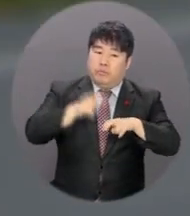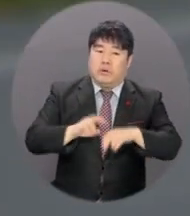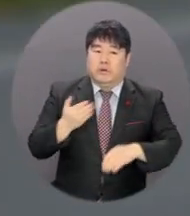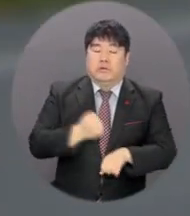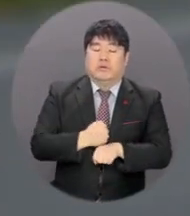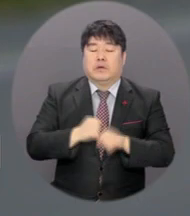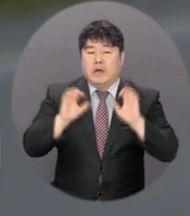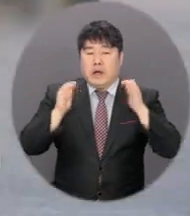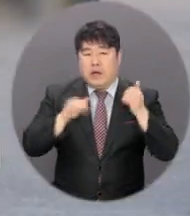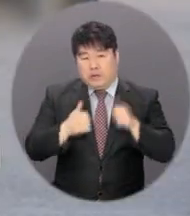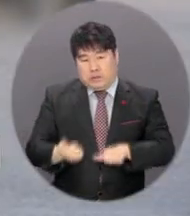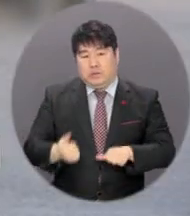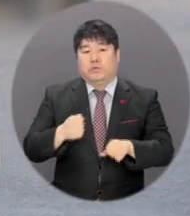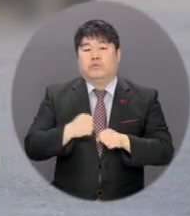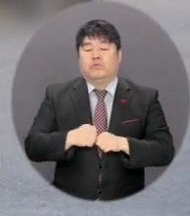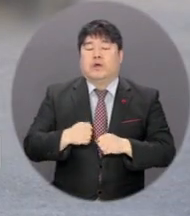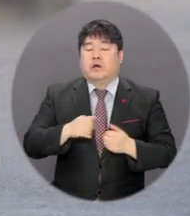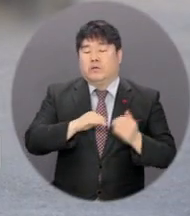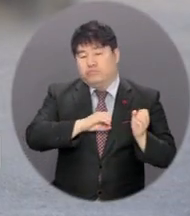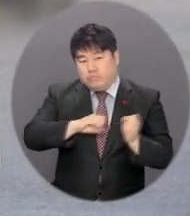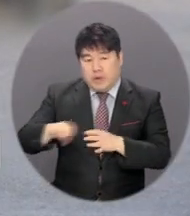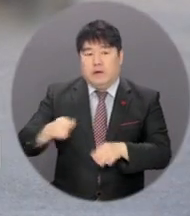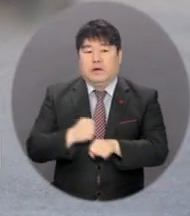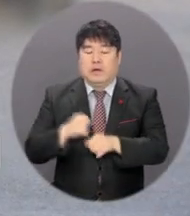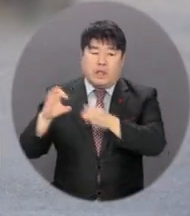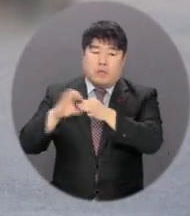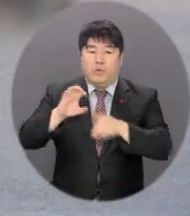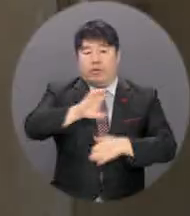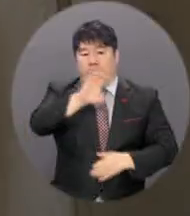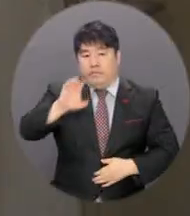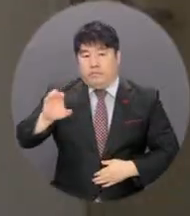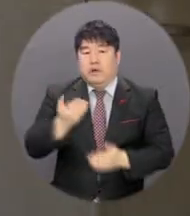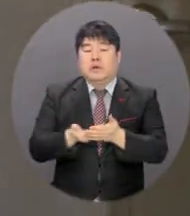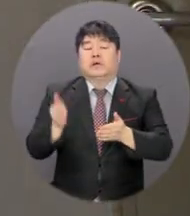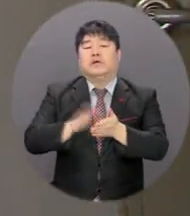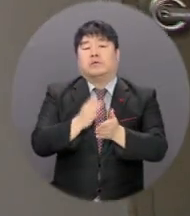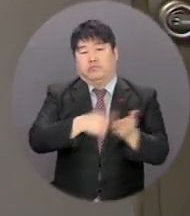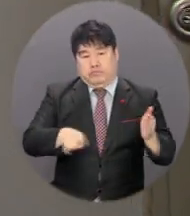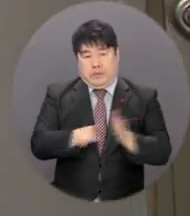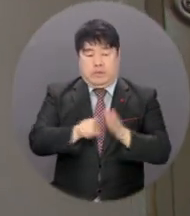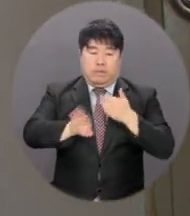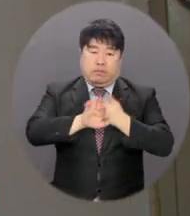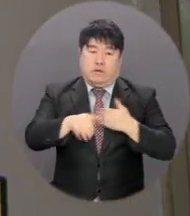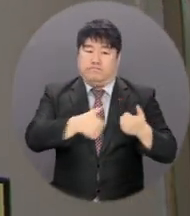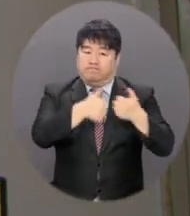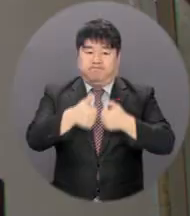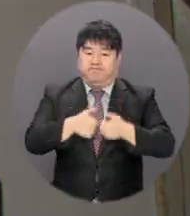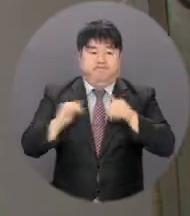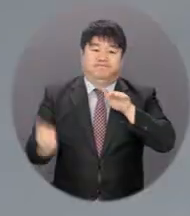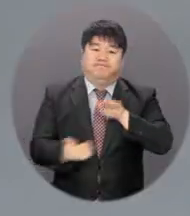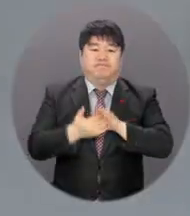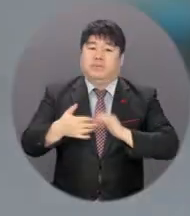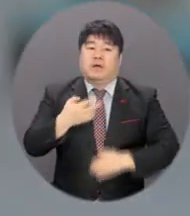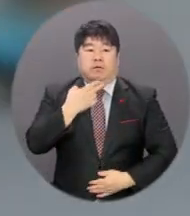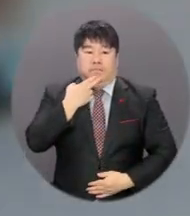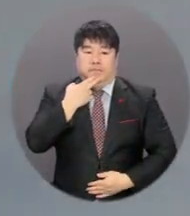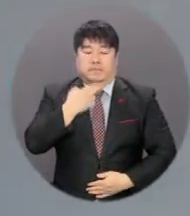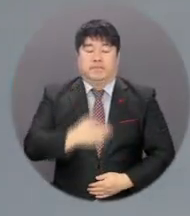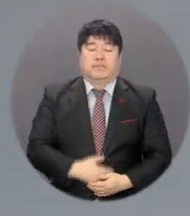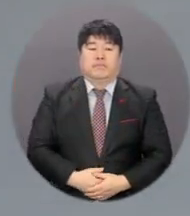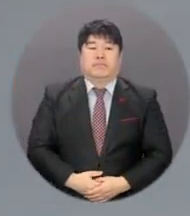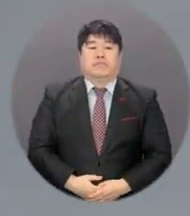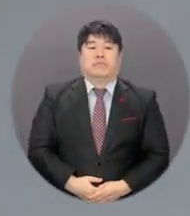사망과 유기 사건이 반복되는 현실에도 불구하고 개선을 위한 별다른 논의는 이뤄지지 않고 있습니다. MBC